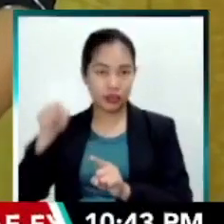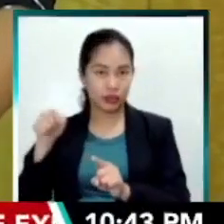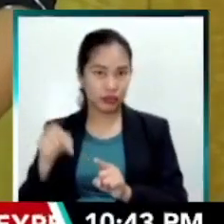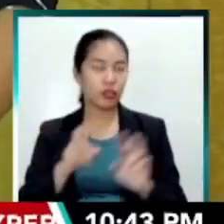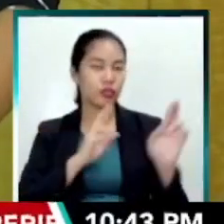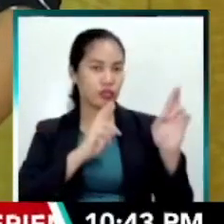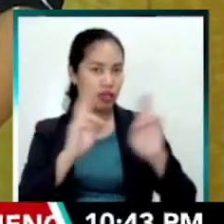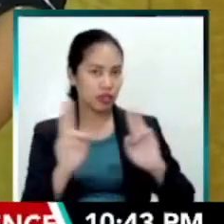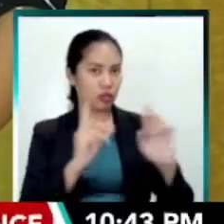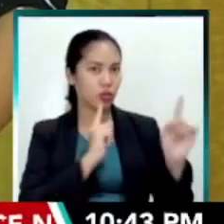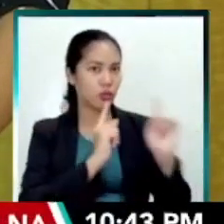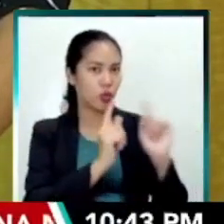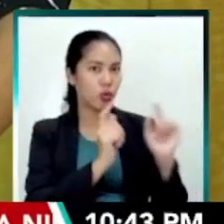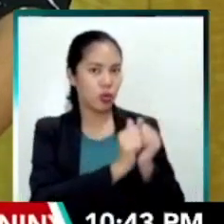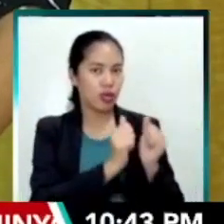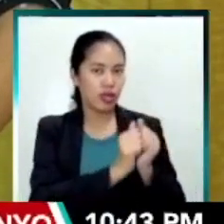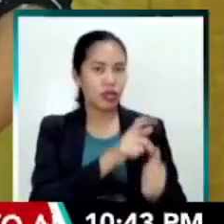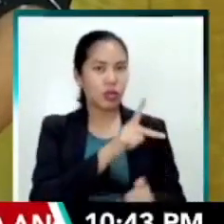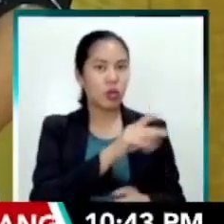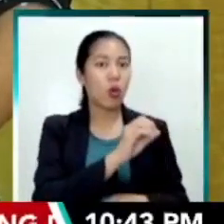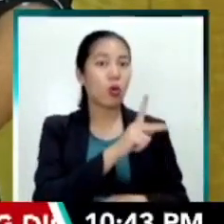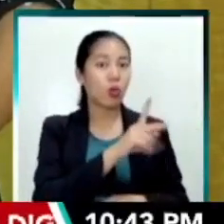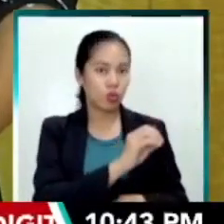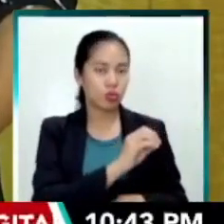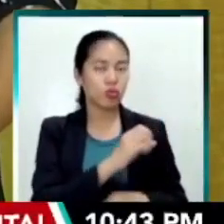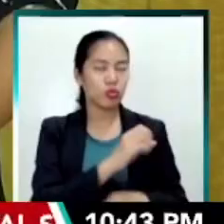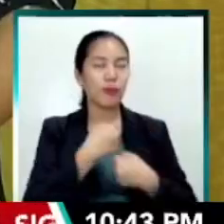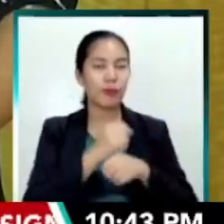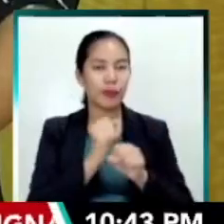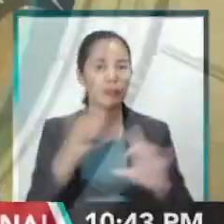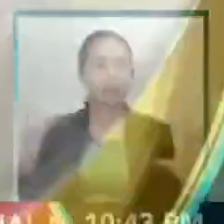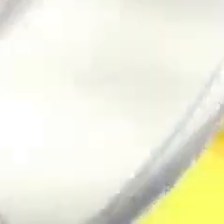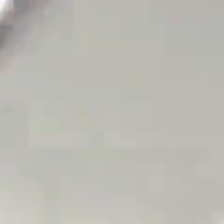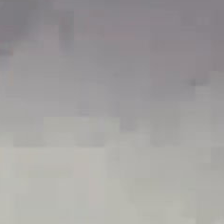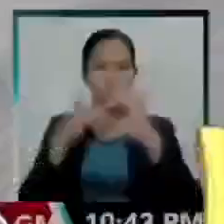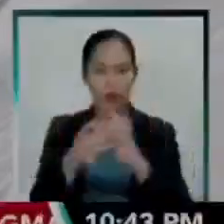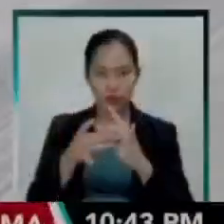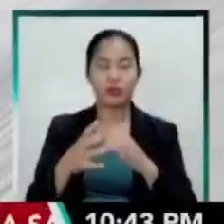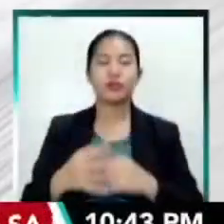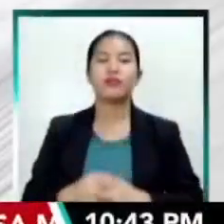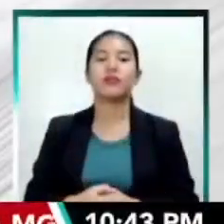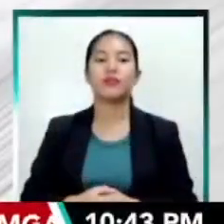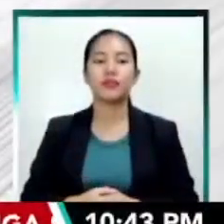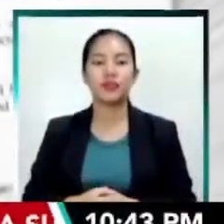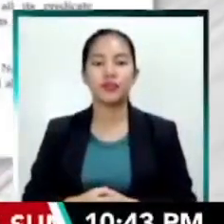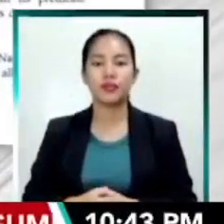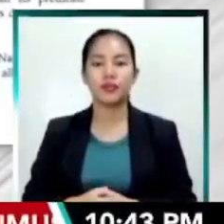para mapagkaisa na ang partido. May report si Tina Panganiban Perez.